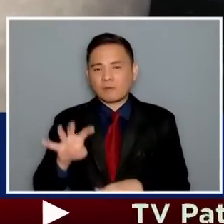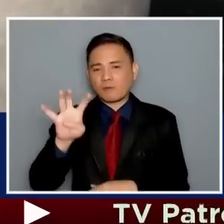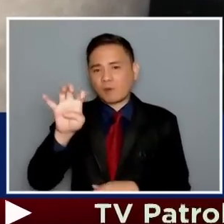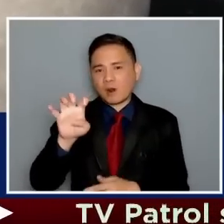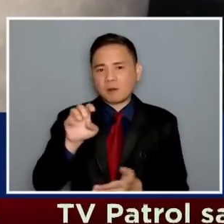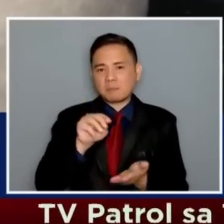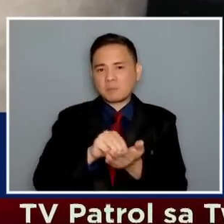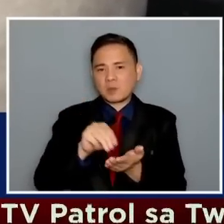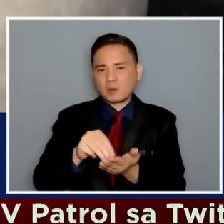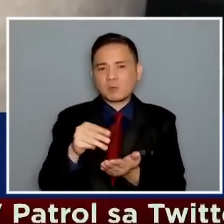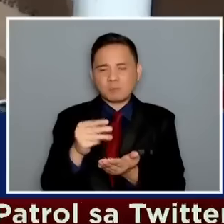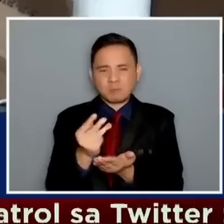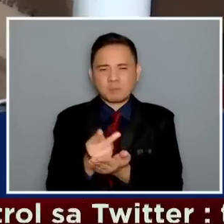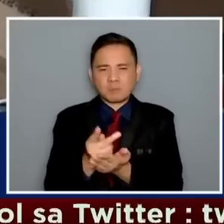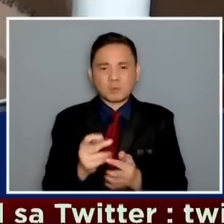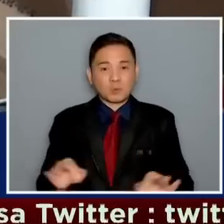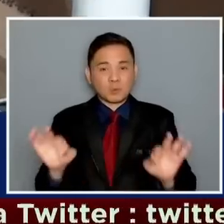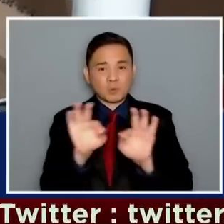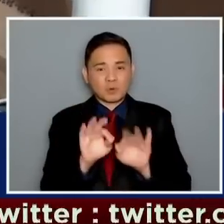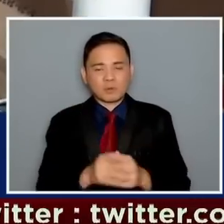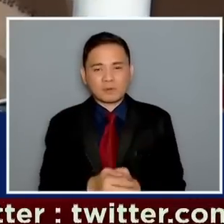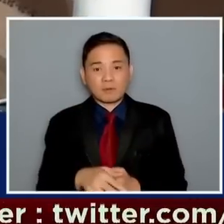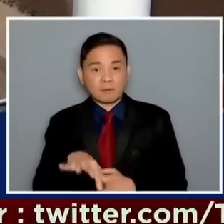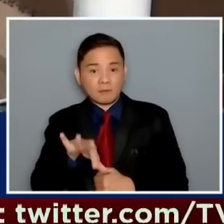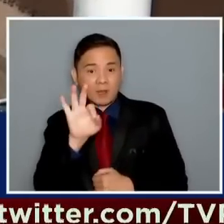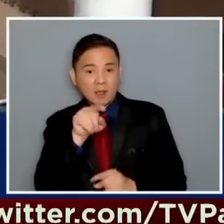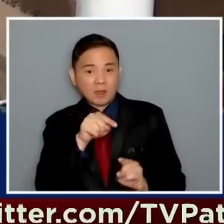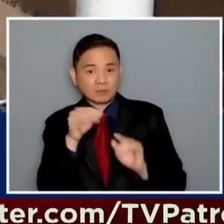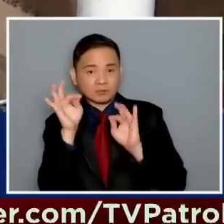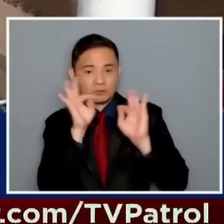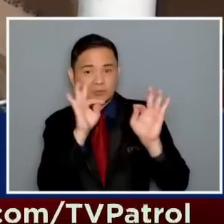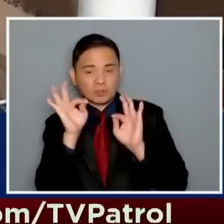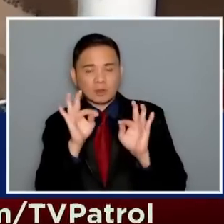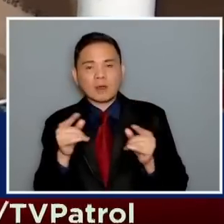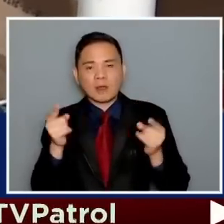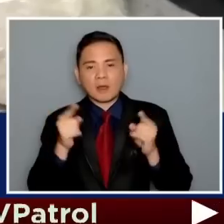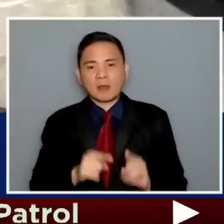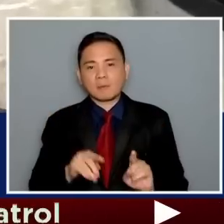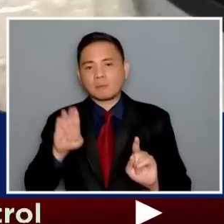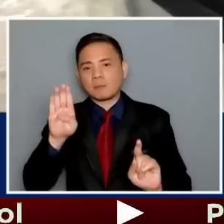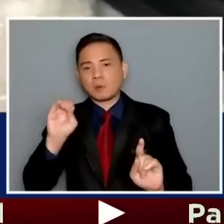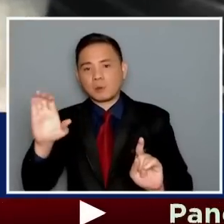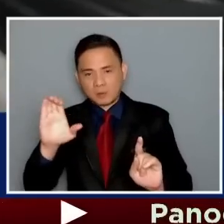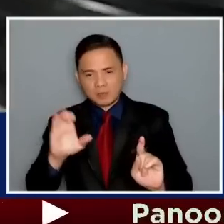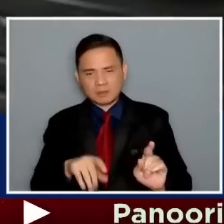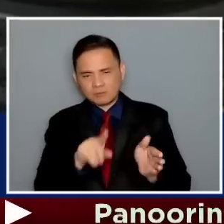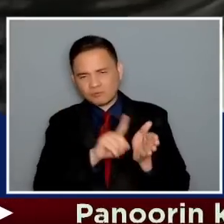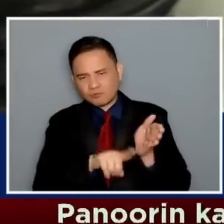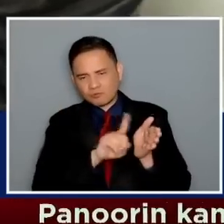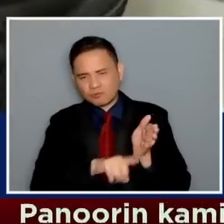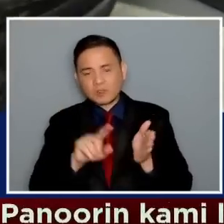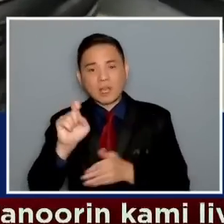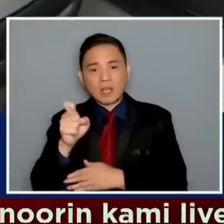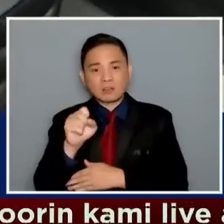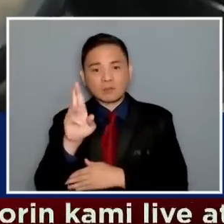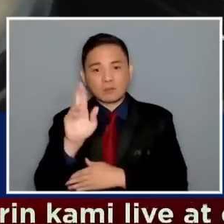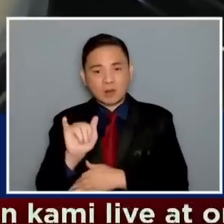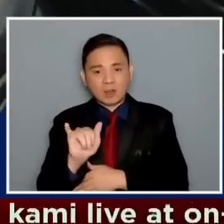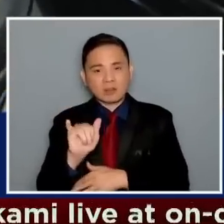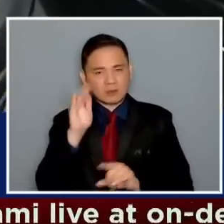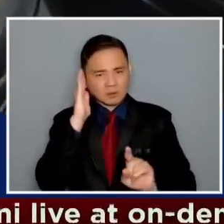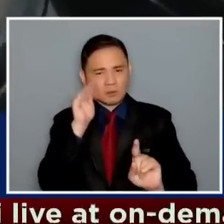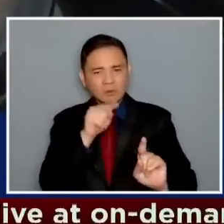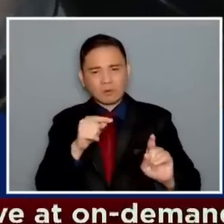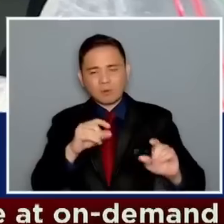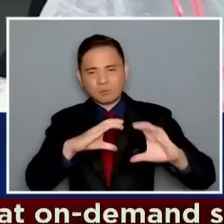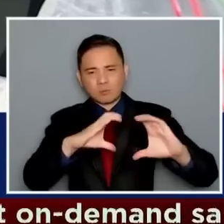piso. Na-discovery ang hinihinalang shabu ng suriin ng Bureau of Customs at dumaan sa X-ray ang shipment na